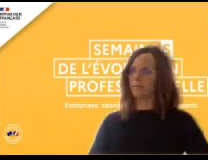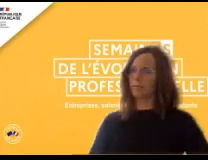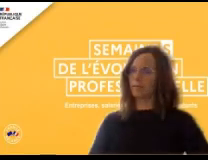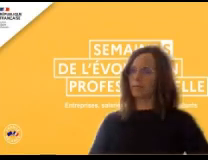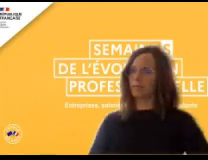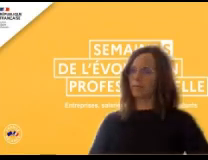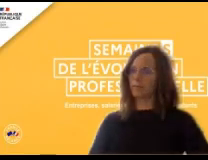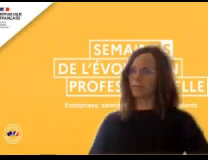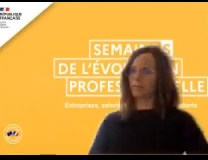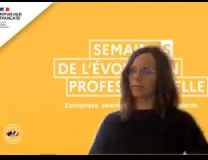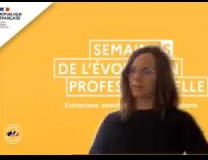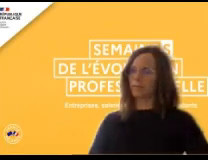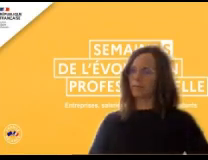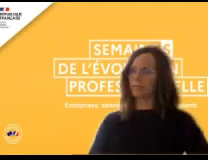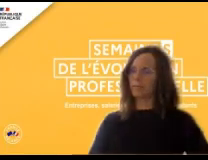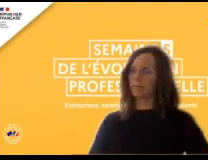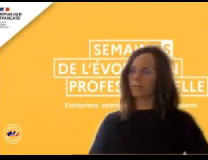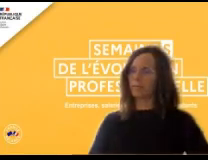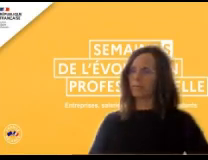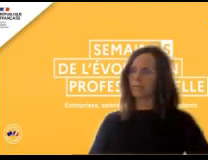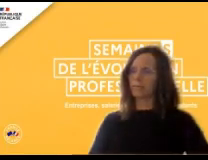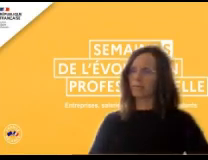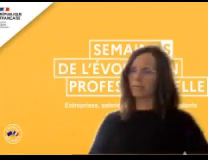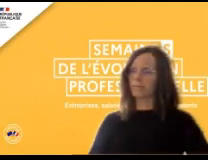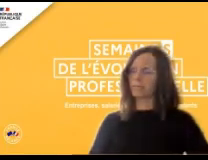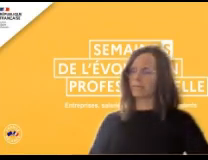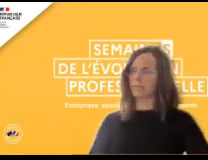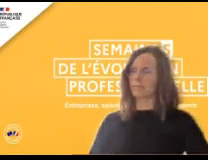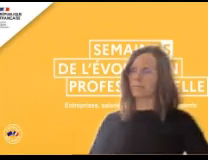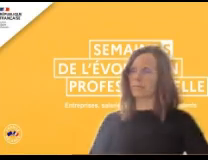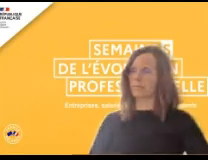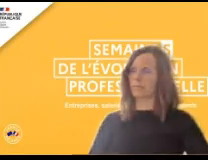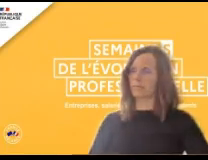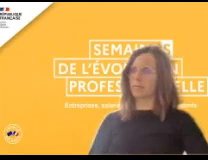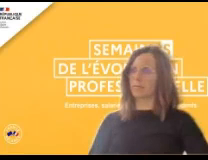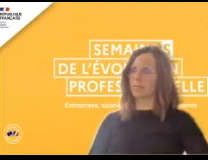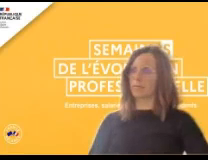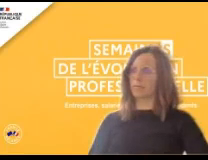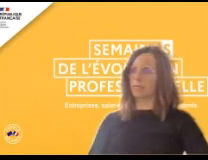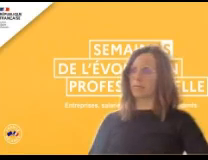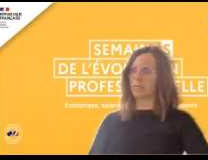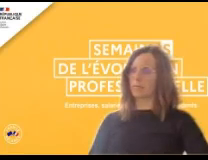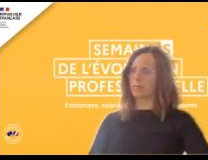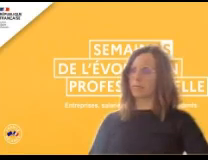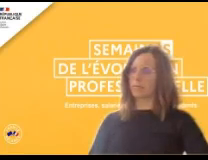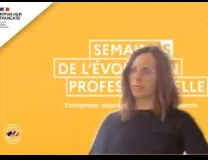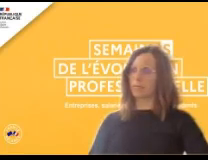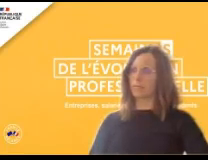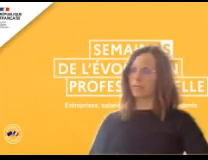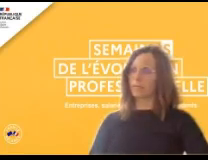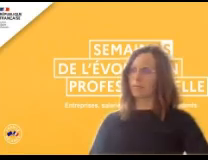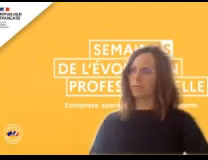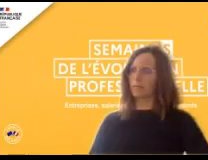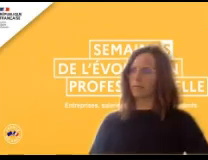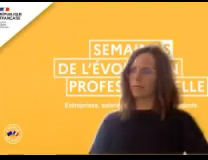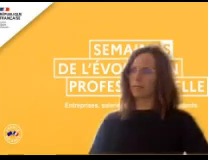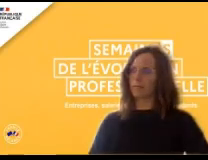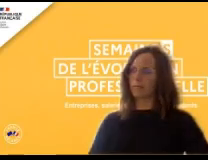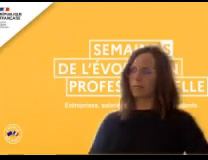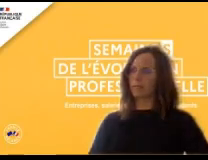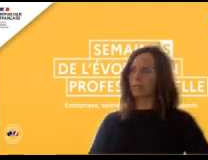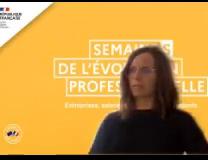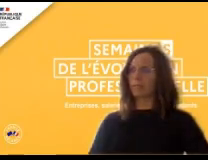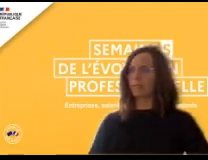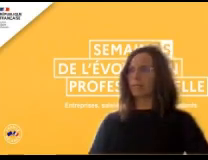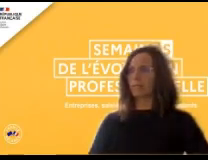de mise en place du dispositif. Je parle bien évidemment du projet de transition professionnelle. Avec